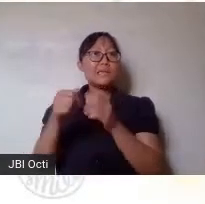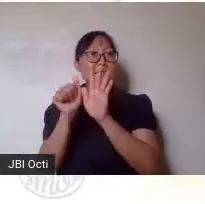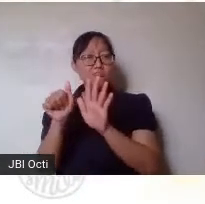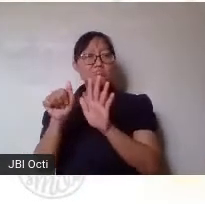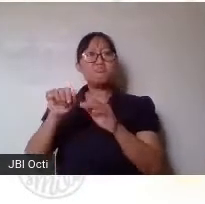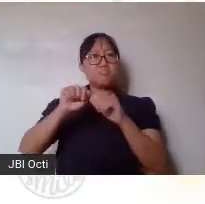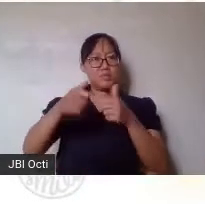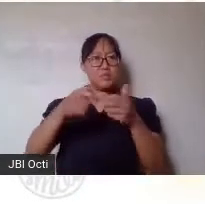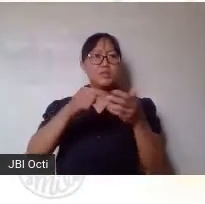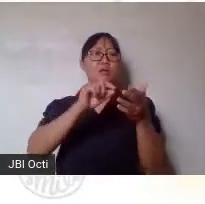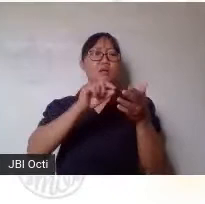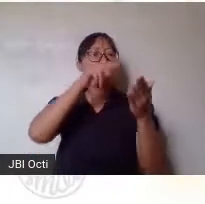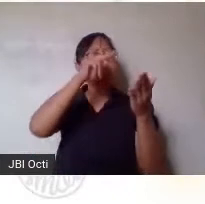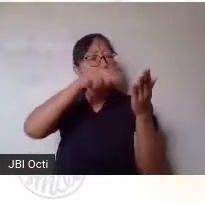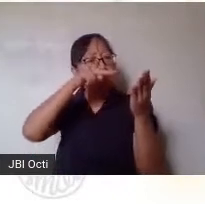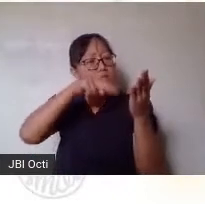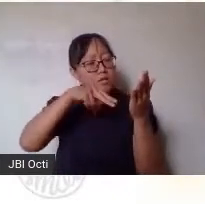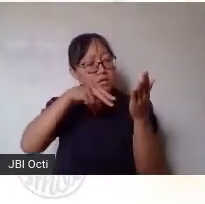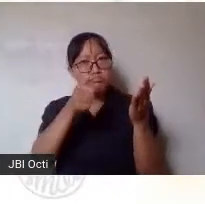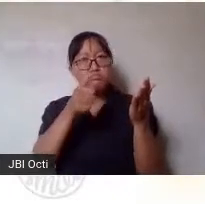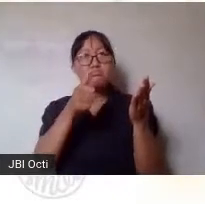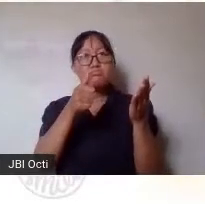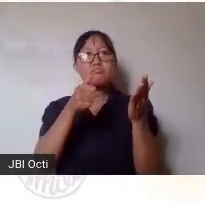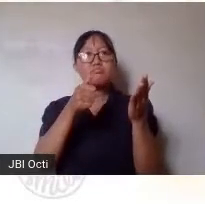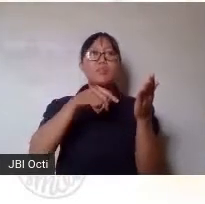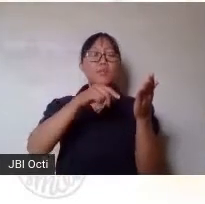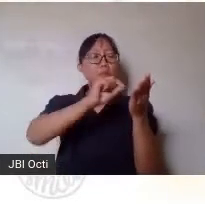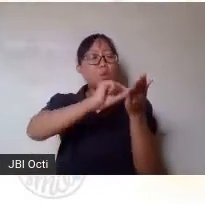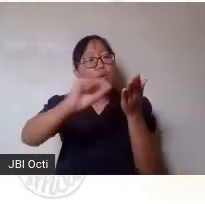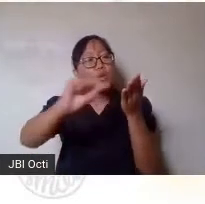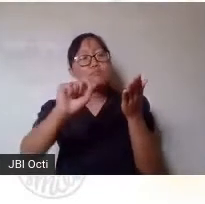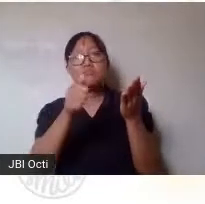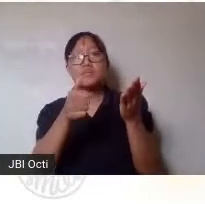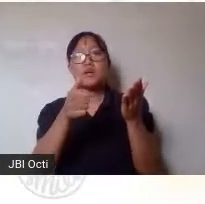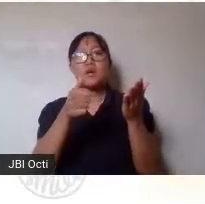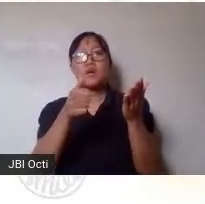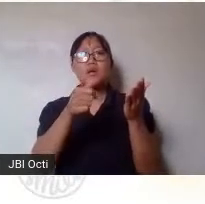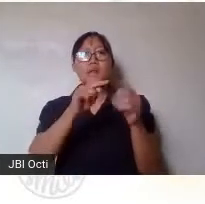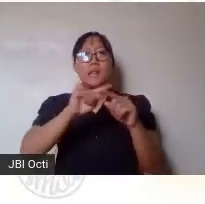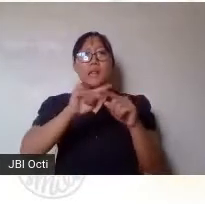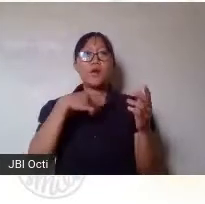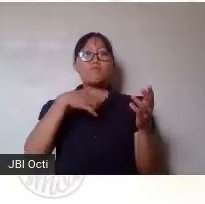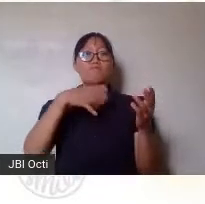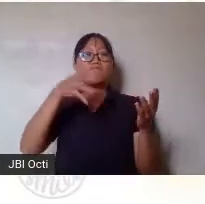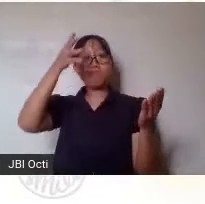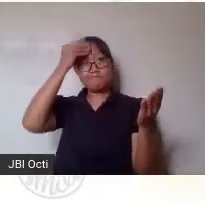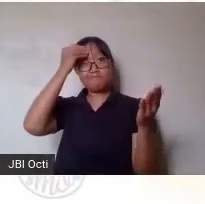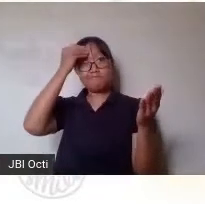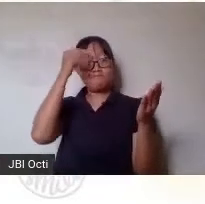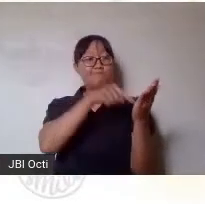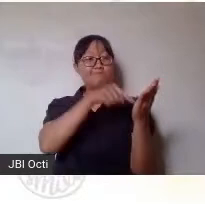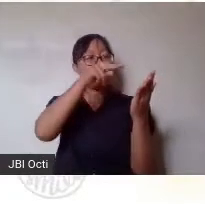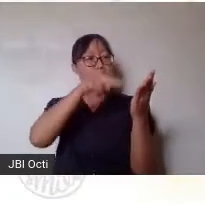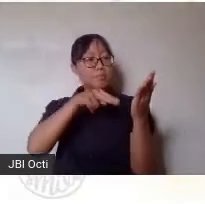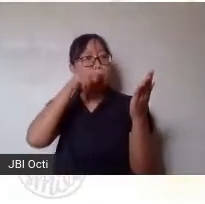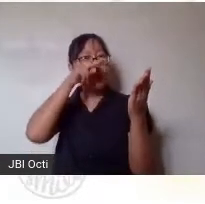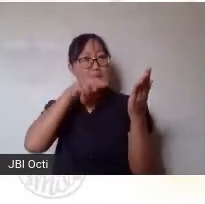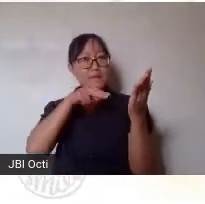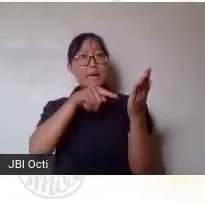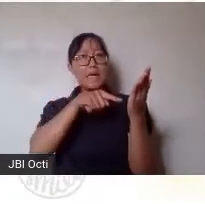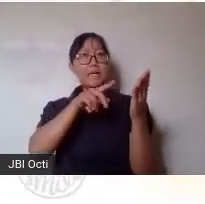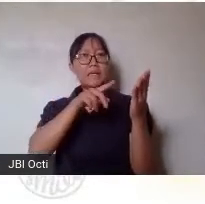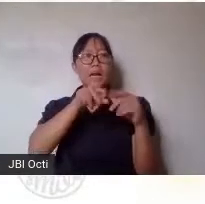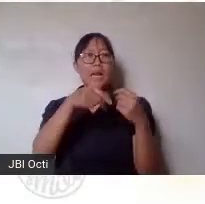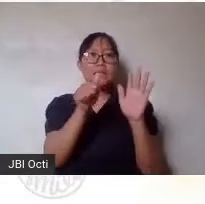memaknai bahan bacaan untuk kelas 6, maka anak-anak di posisi disabilitas intelektual ringan